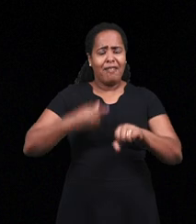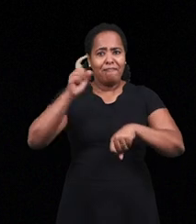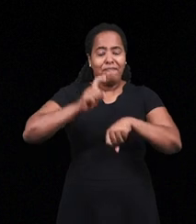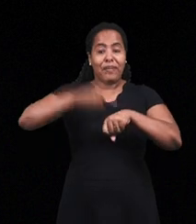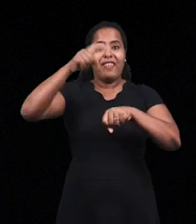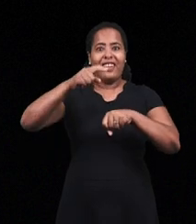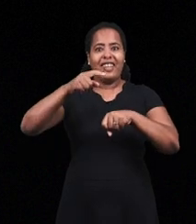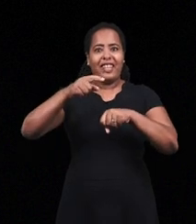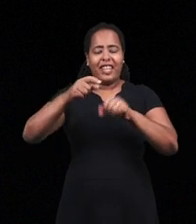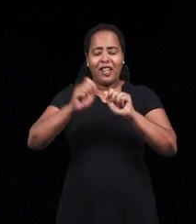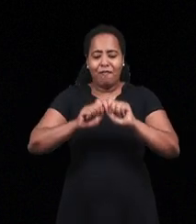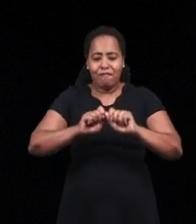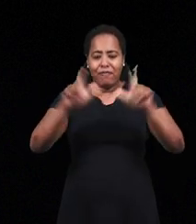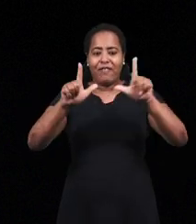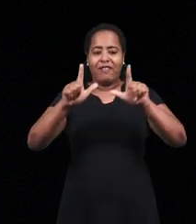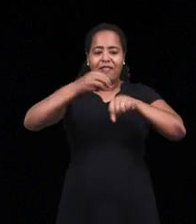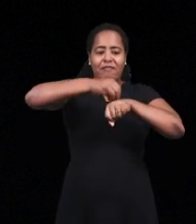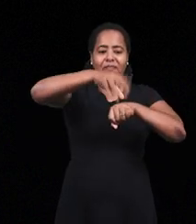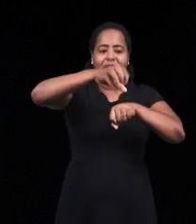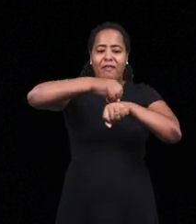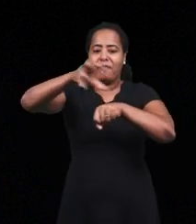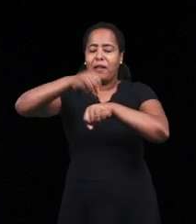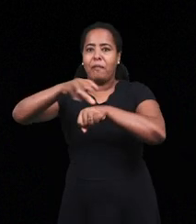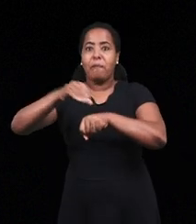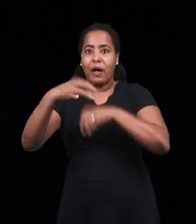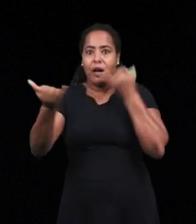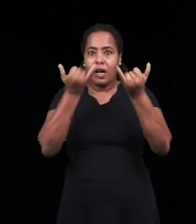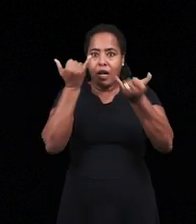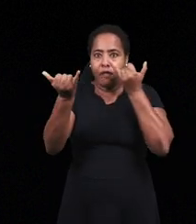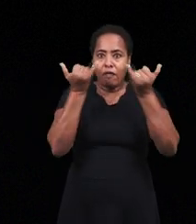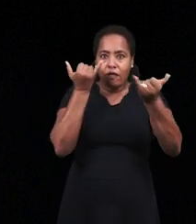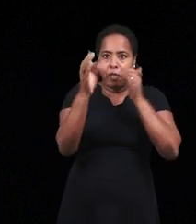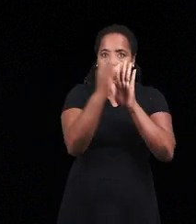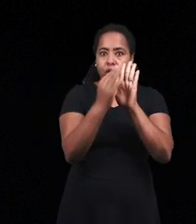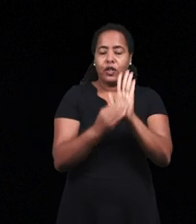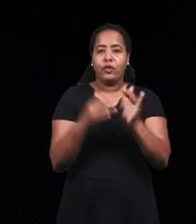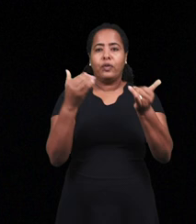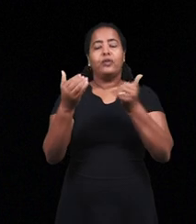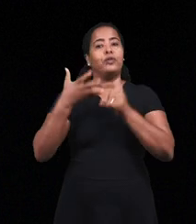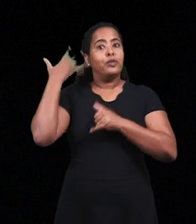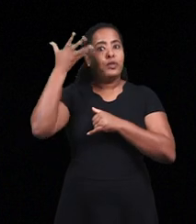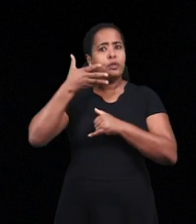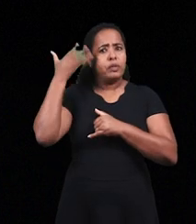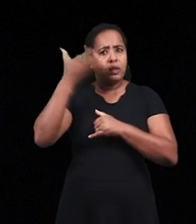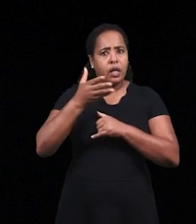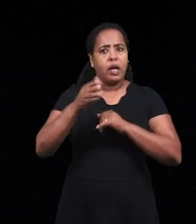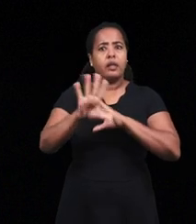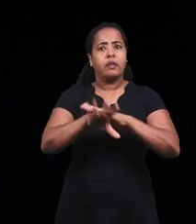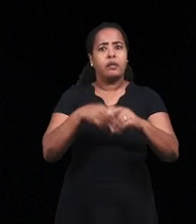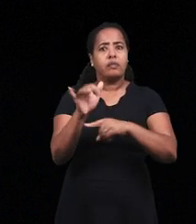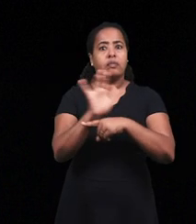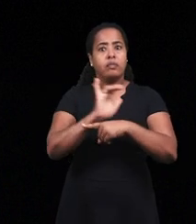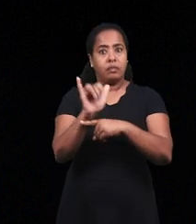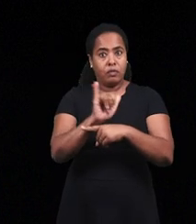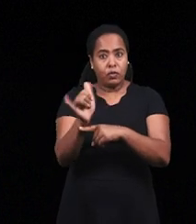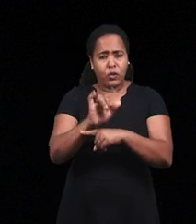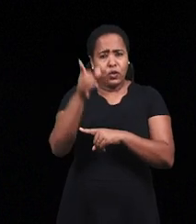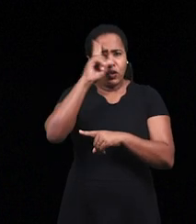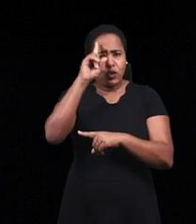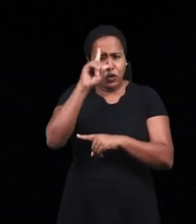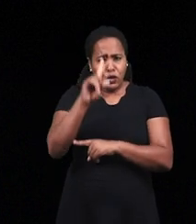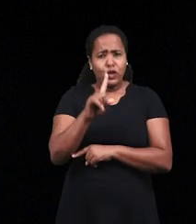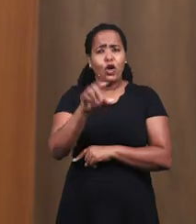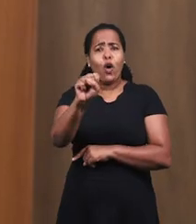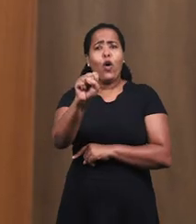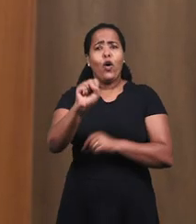la radio ensemble, accéder et partager des messages. Et notre chaîne YouTube, tous les jours à 20h, un